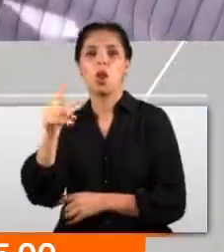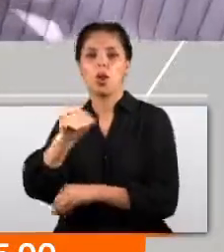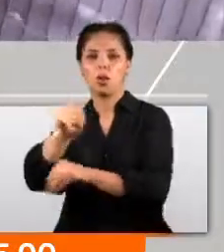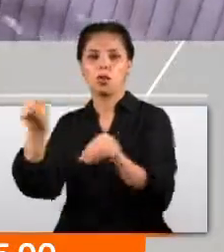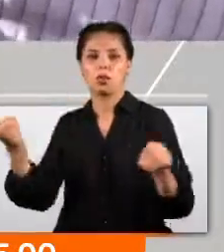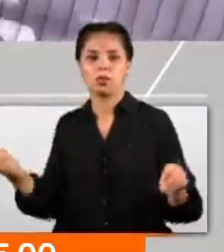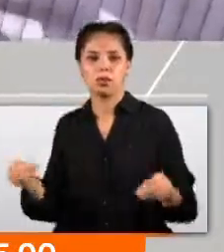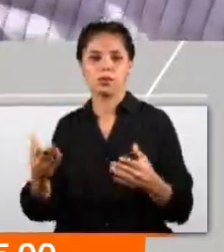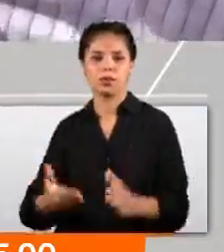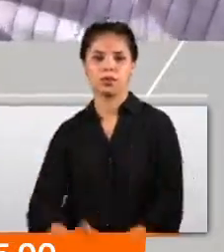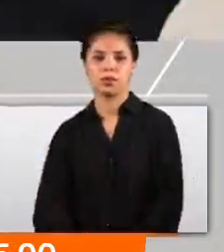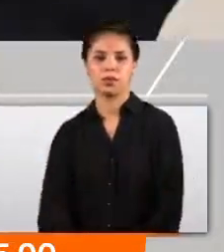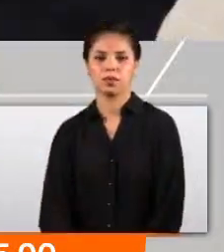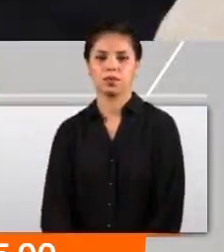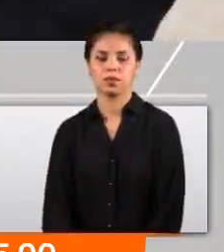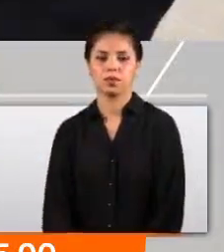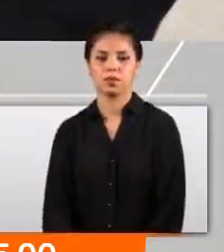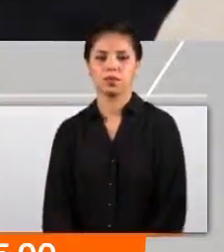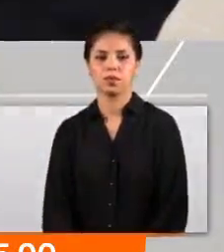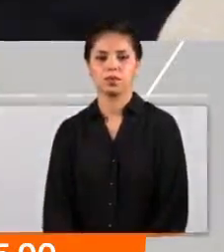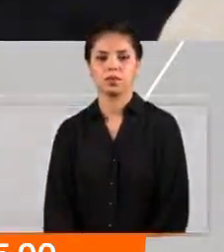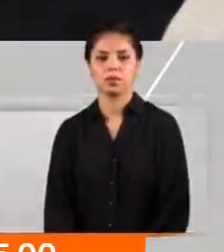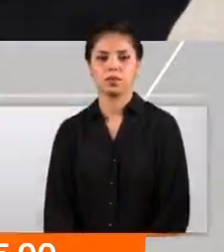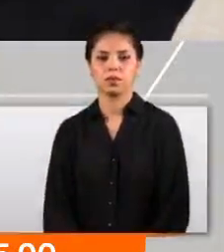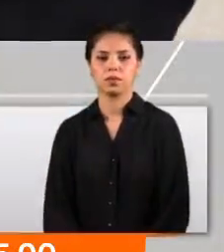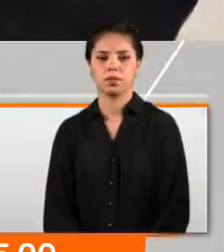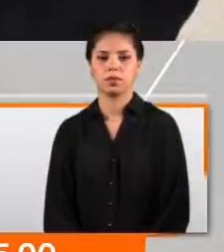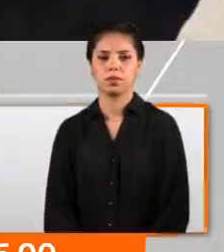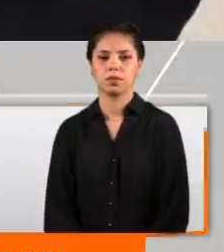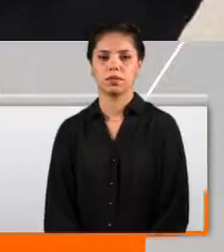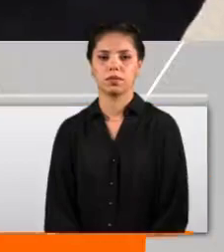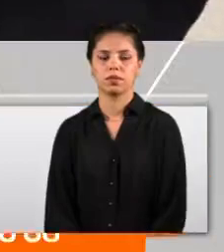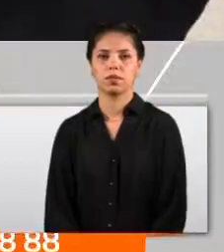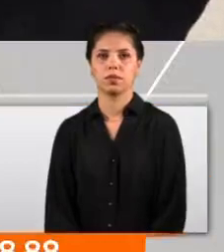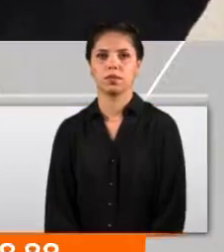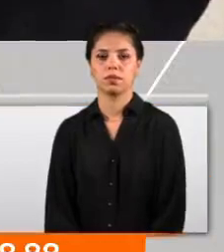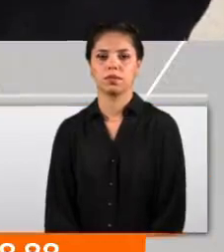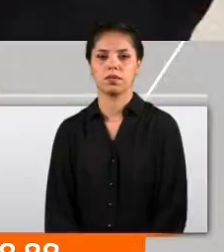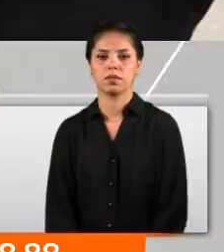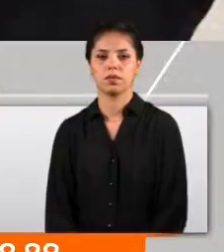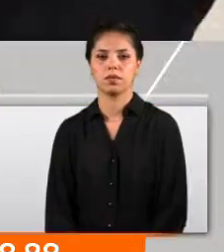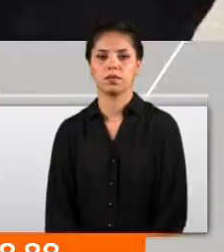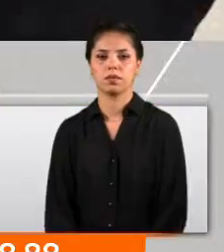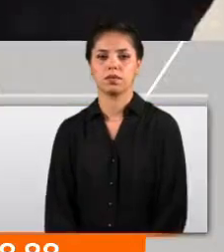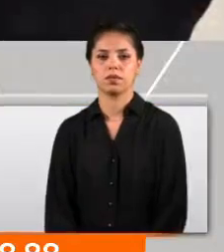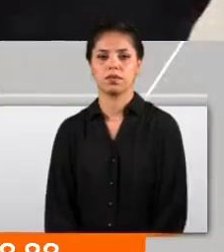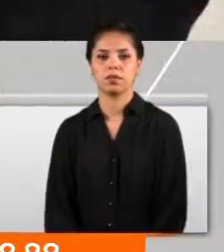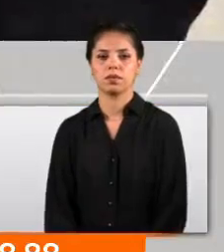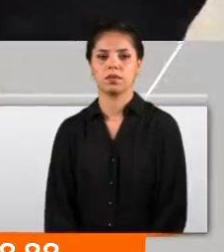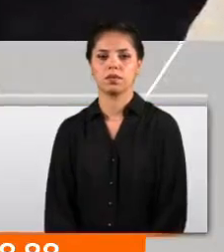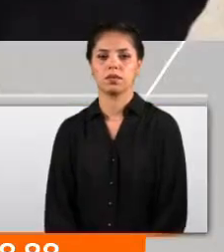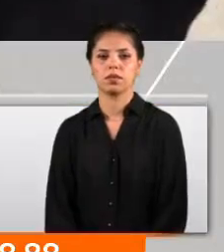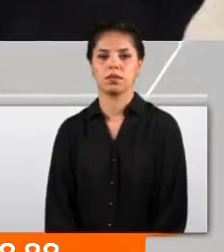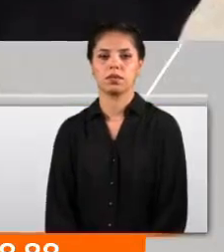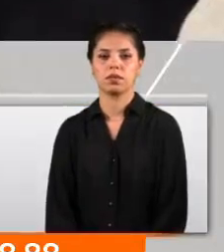fındık yere yere düştü fındık. Daha önceki yıllarda 1 ton 200 topladığımız yerde bu sene bir maksimum 600 ile